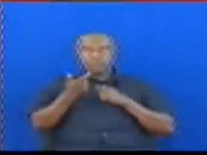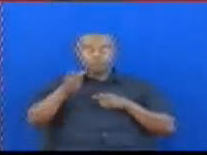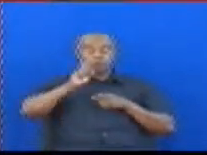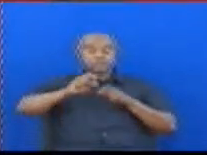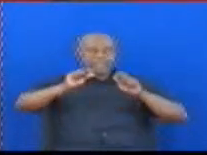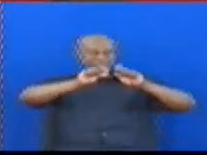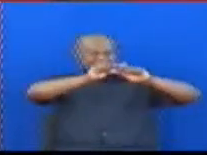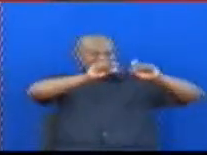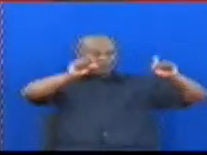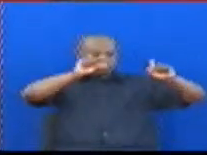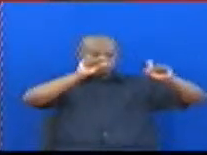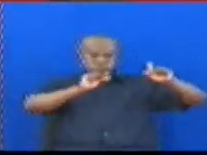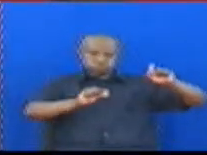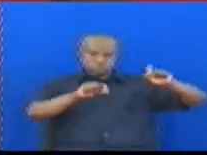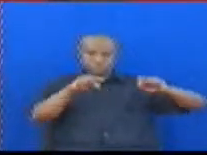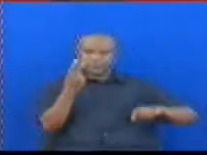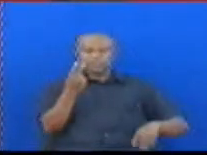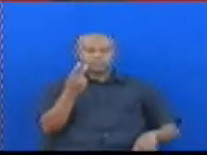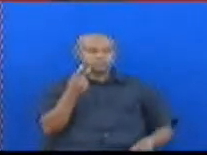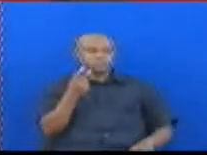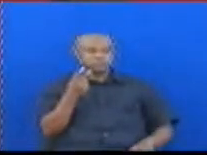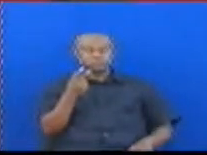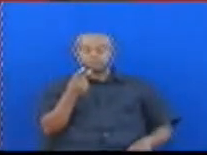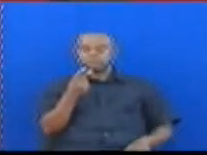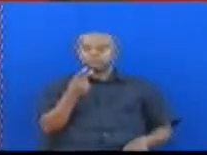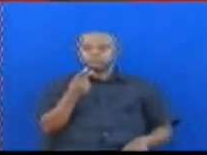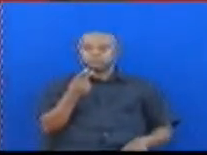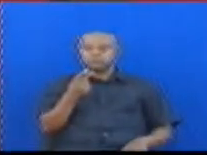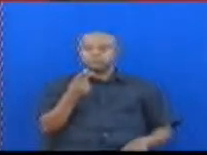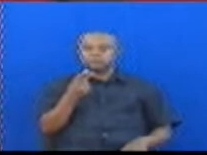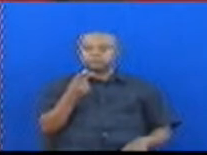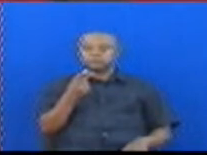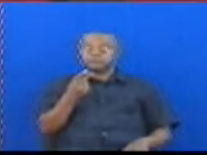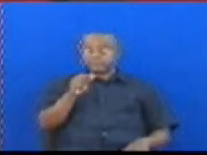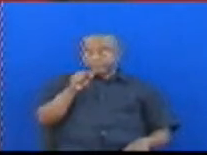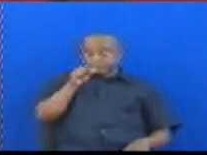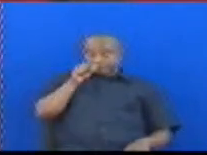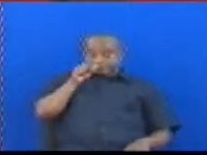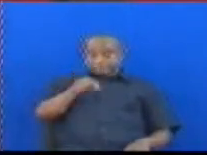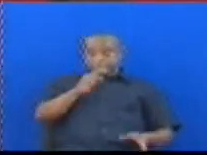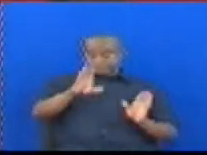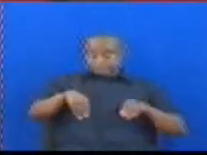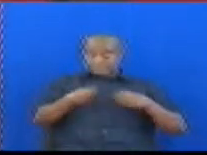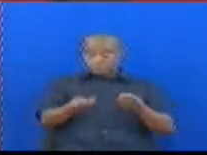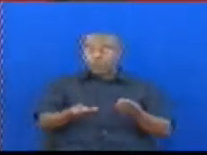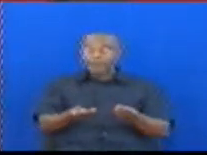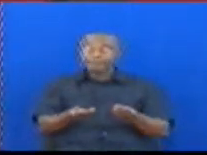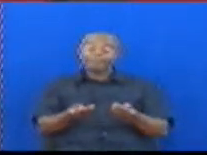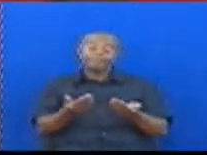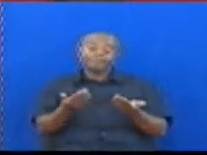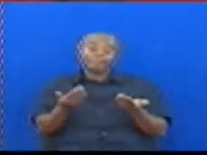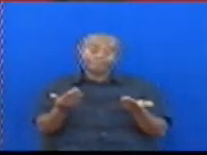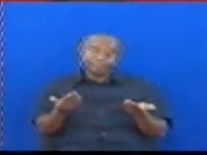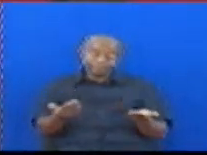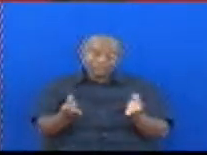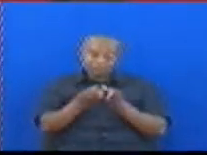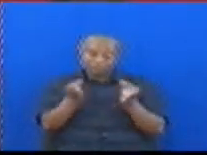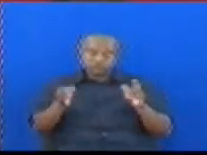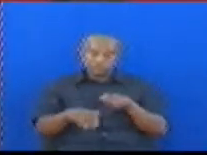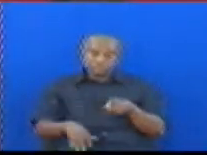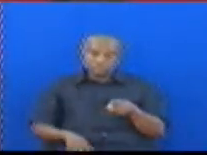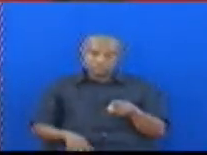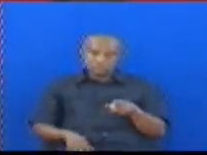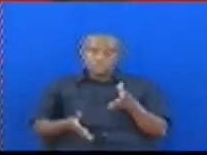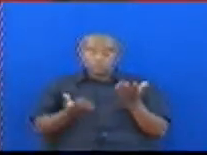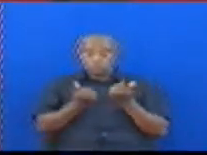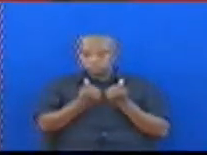kidogo cha pili ambacho kinatoa uwezekano wa, kwa sababu masharti